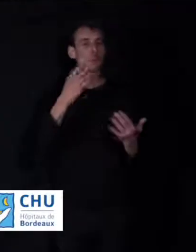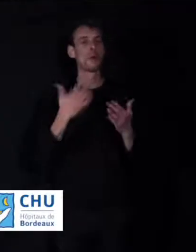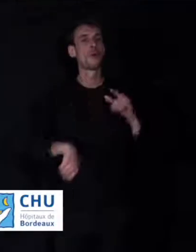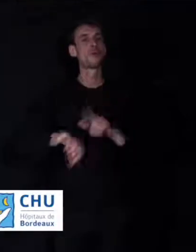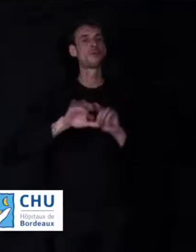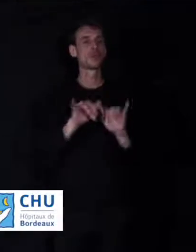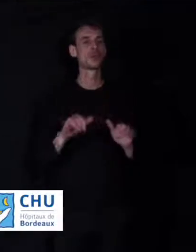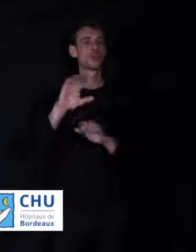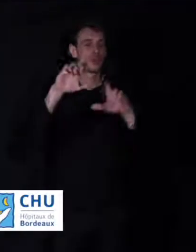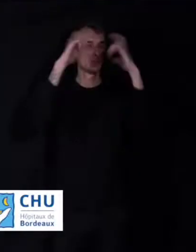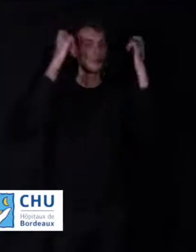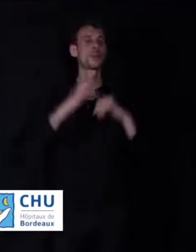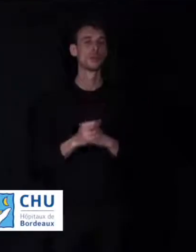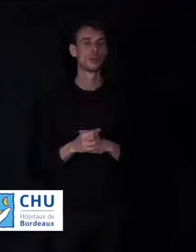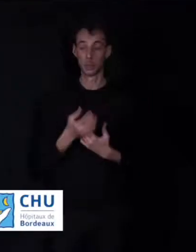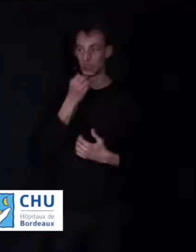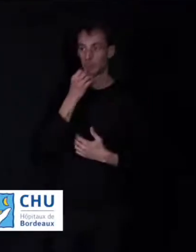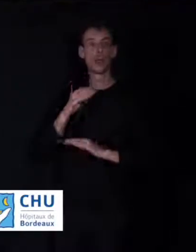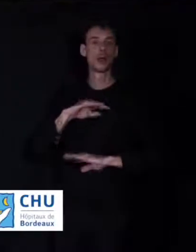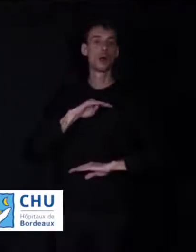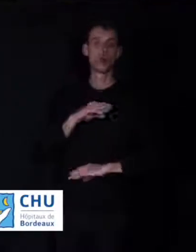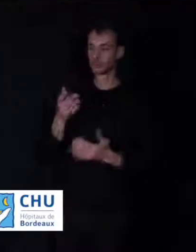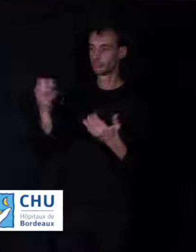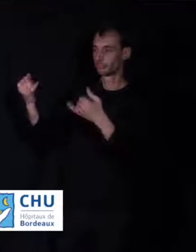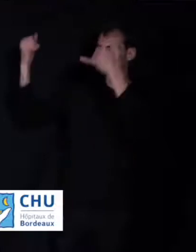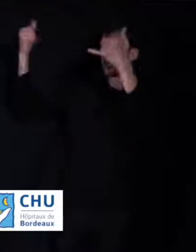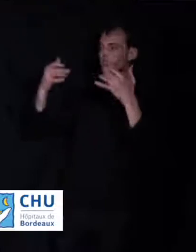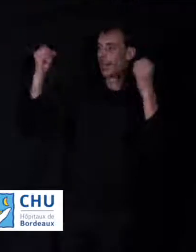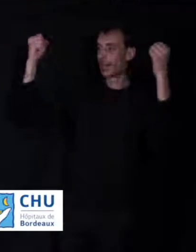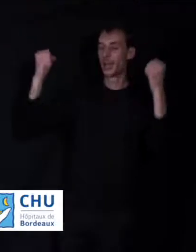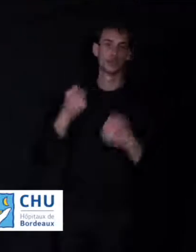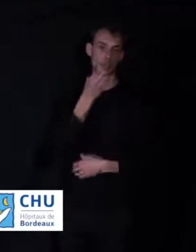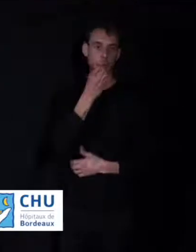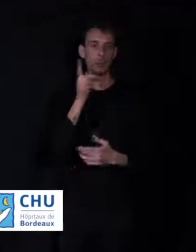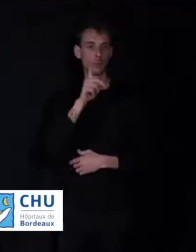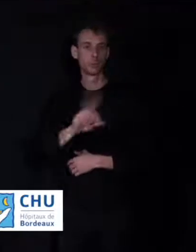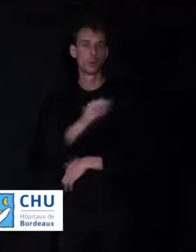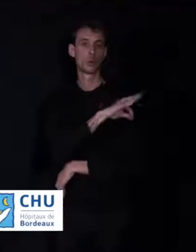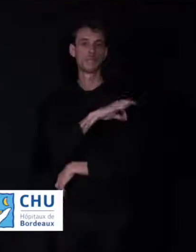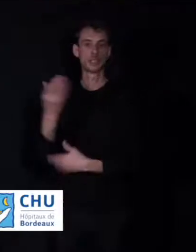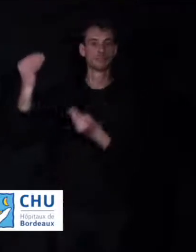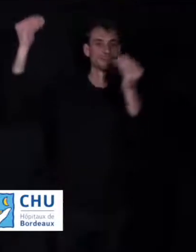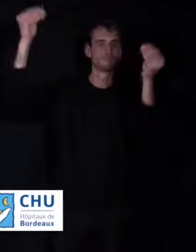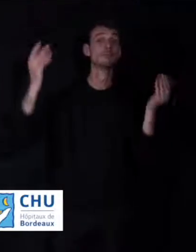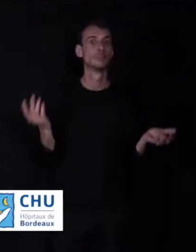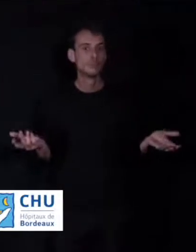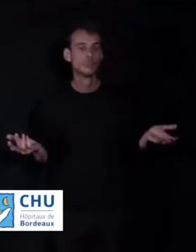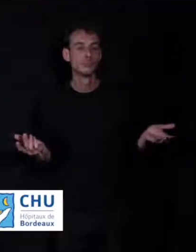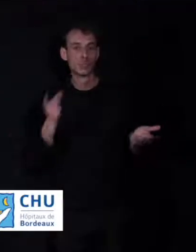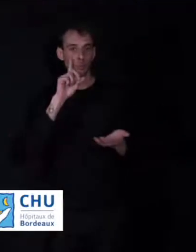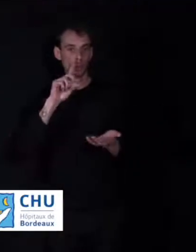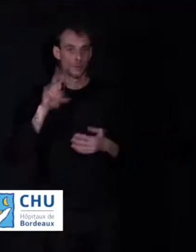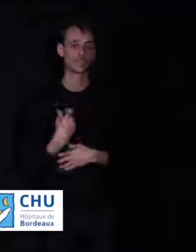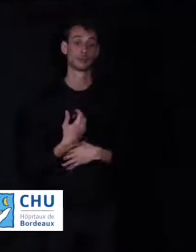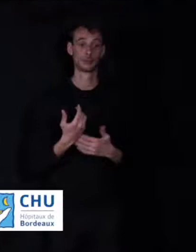qu'il aurait peut-être pu porter un vaccin ONU, car finalement, selon l'étude que je vais vous présenter, 4 Français